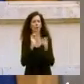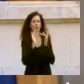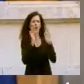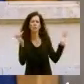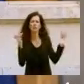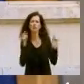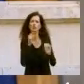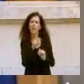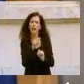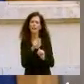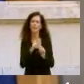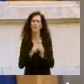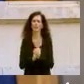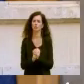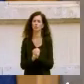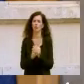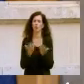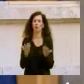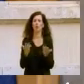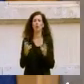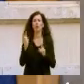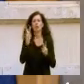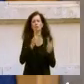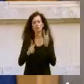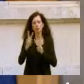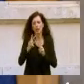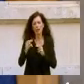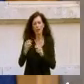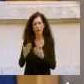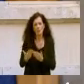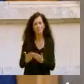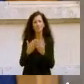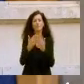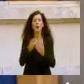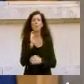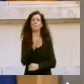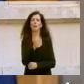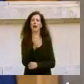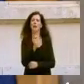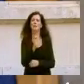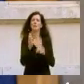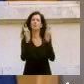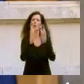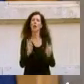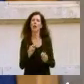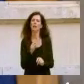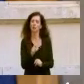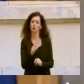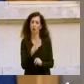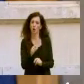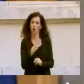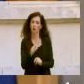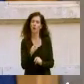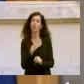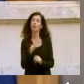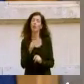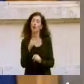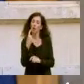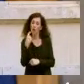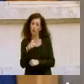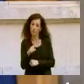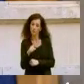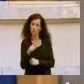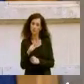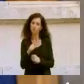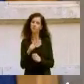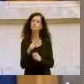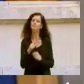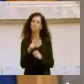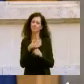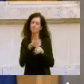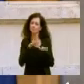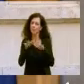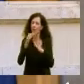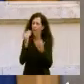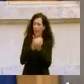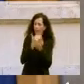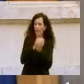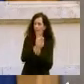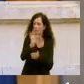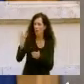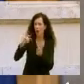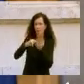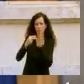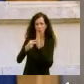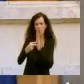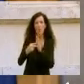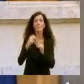per incrementare i pagamenti elettronici e contrastare per questa via l'economia sommersa dovremo lavorare